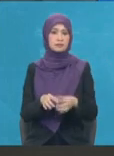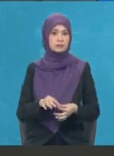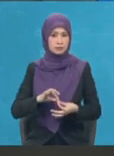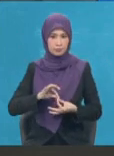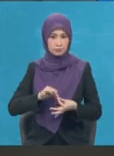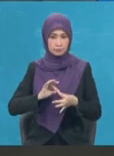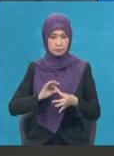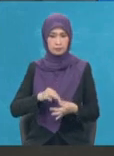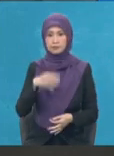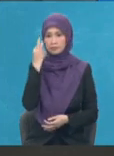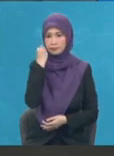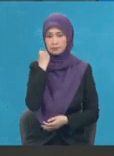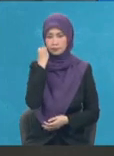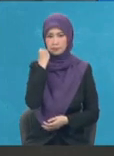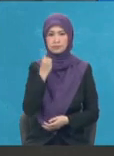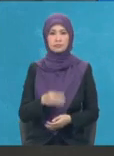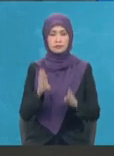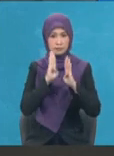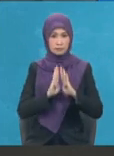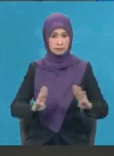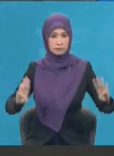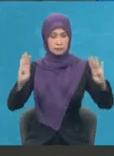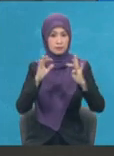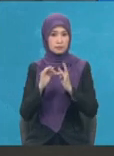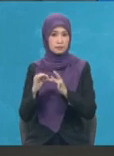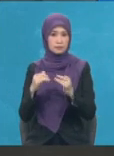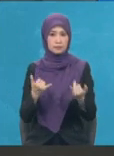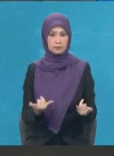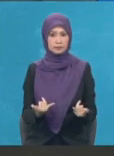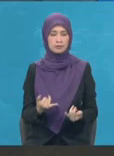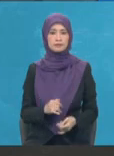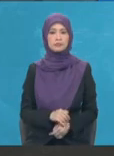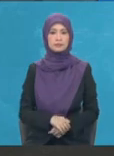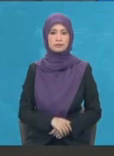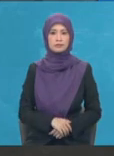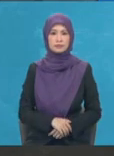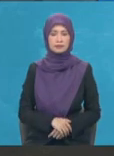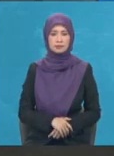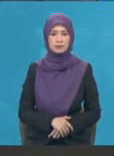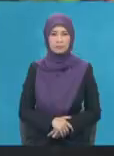rasa berita utama malam ini